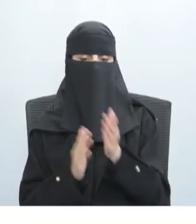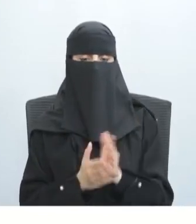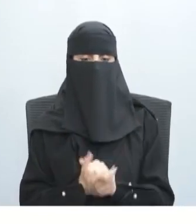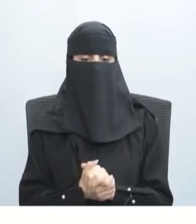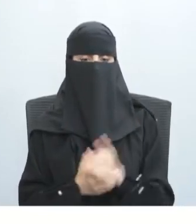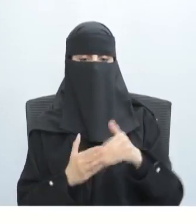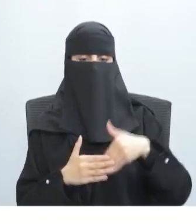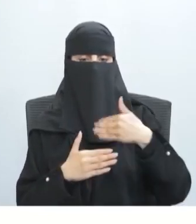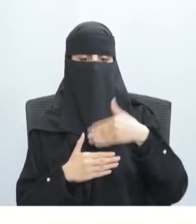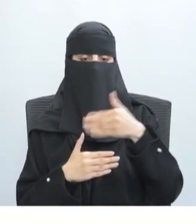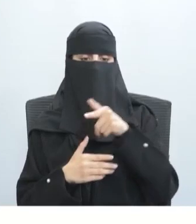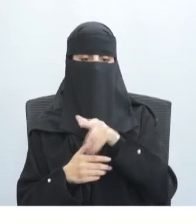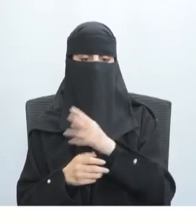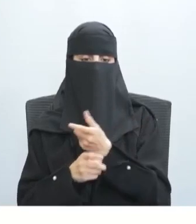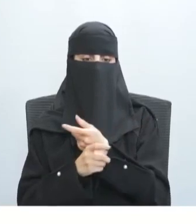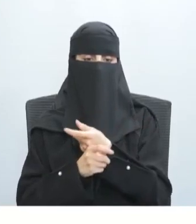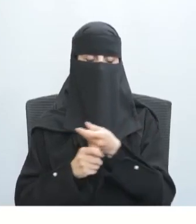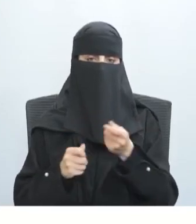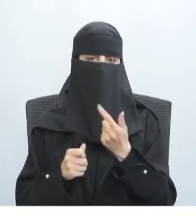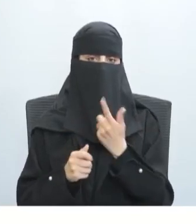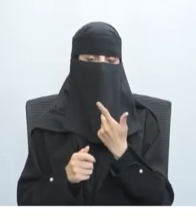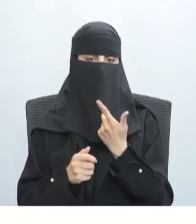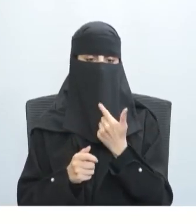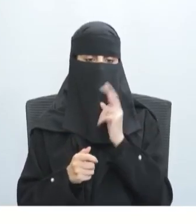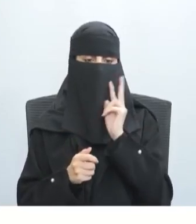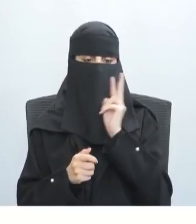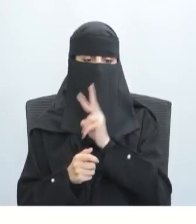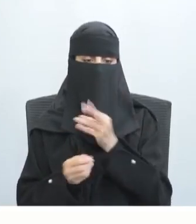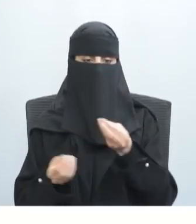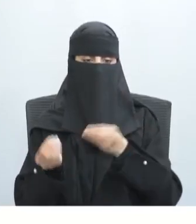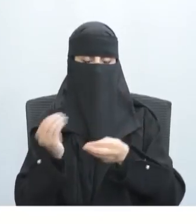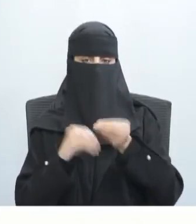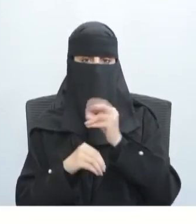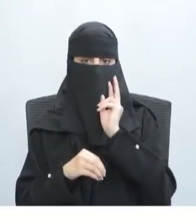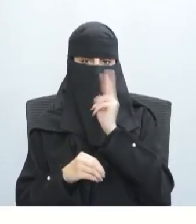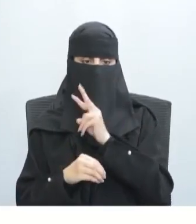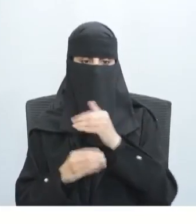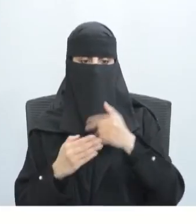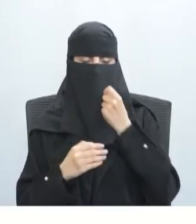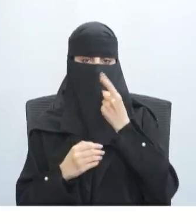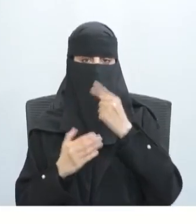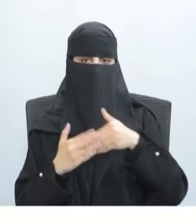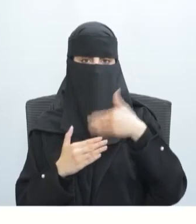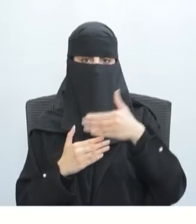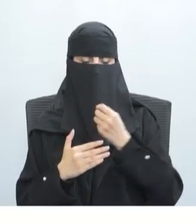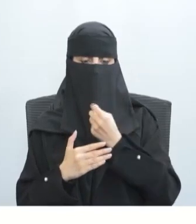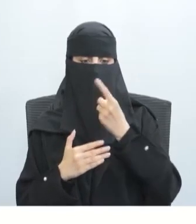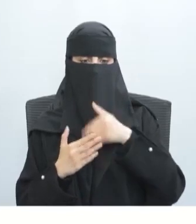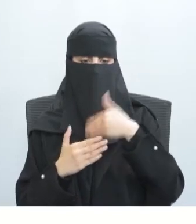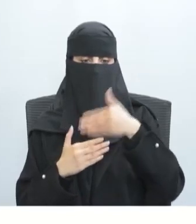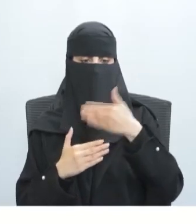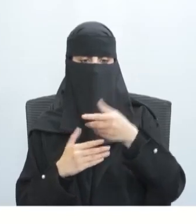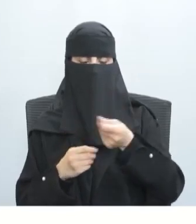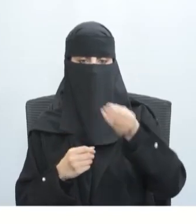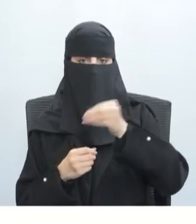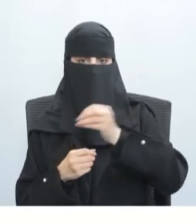القيمه المستقبليه فهي المبالغ التي ستؤول اليه اذا هذه الزيادات التي تاتي سنه بعد سنه حينما ياتي